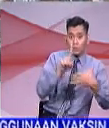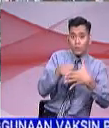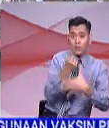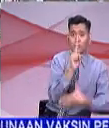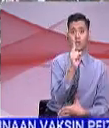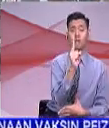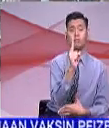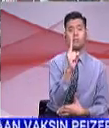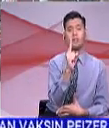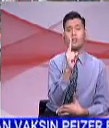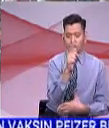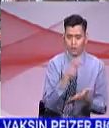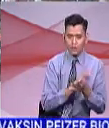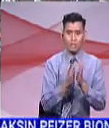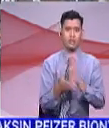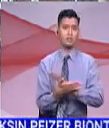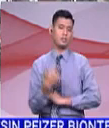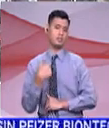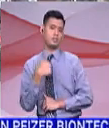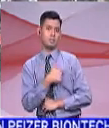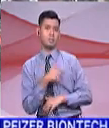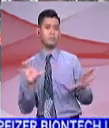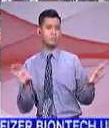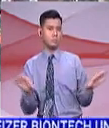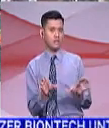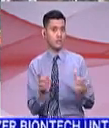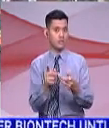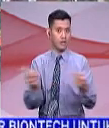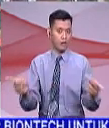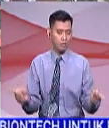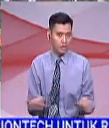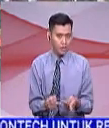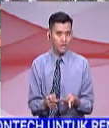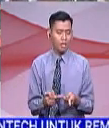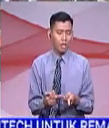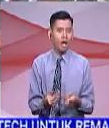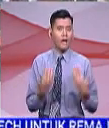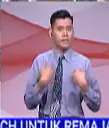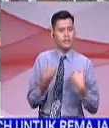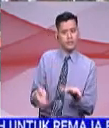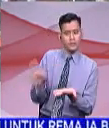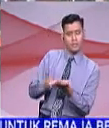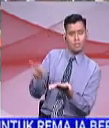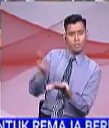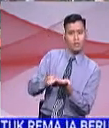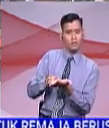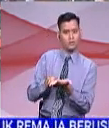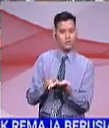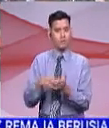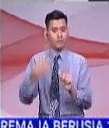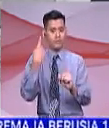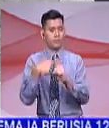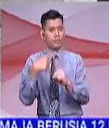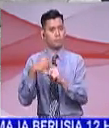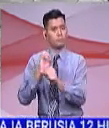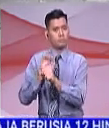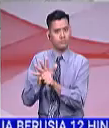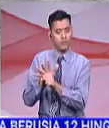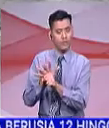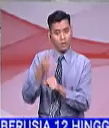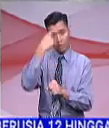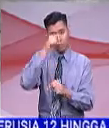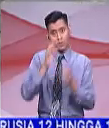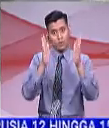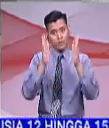Jadi kita buat di mana kawasan yang banyak rekod kes COVID positif. Bagi